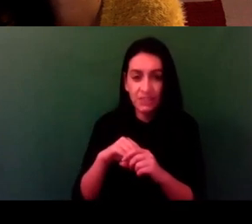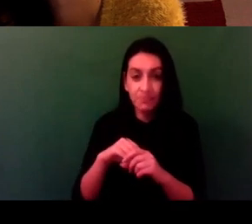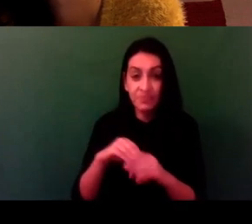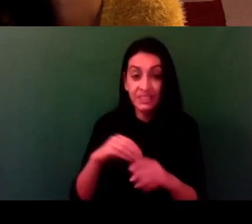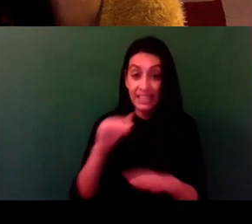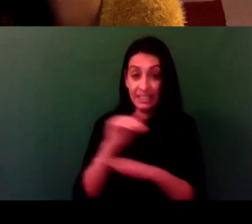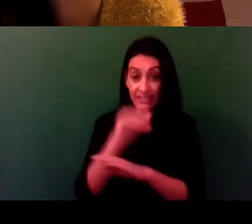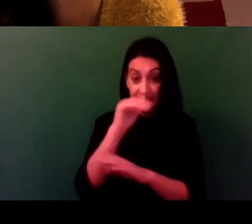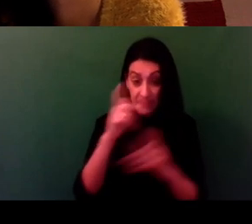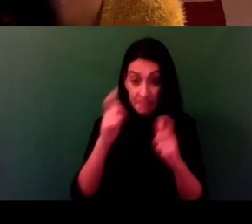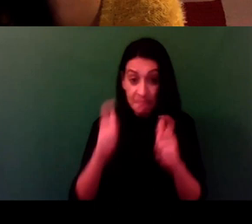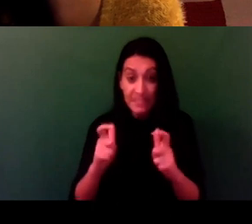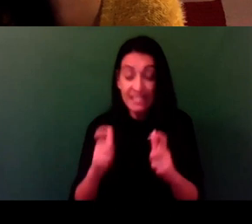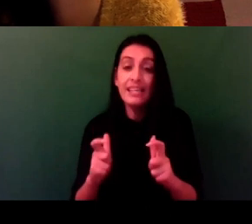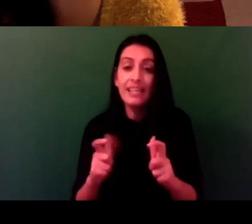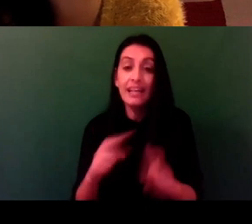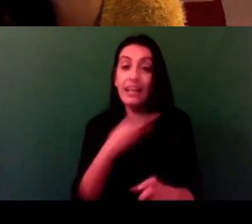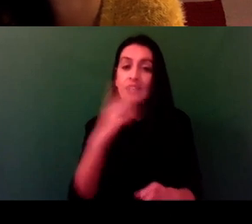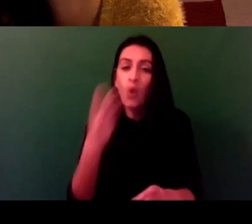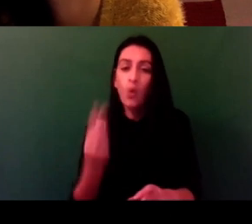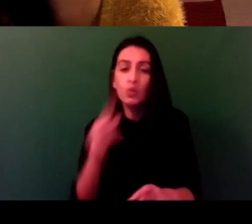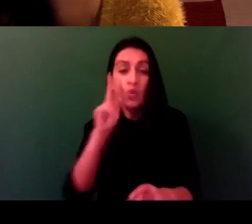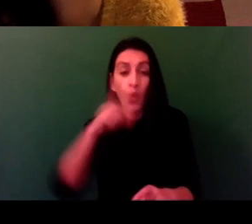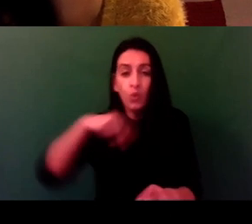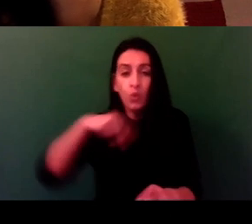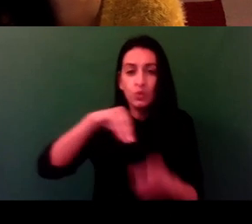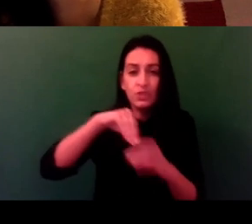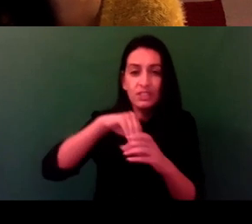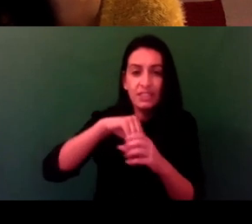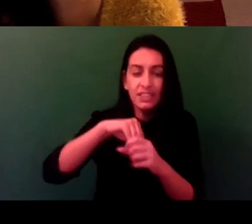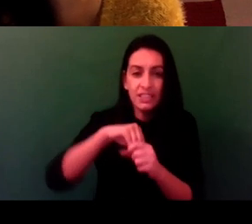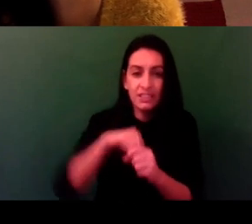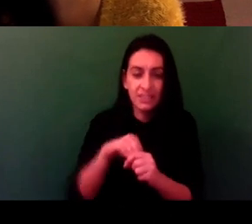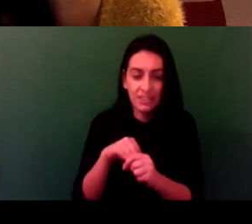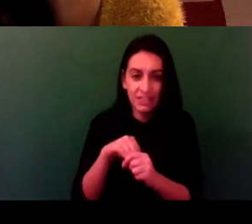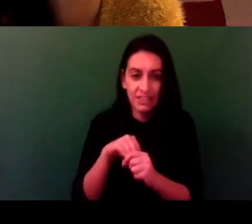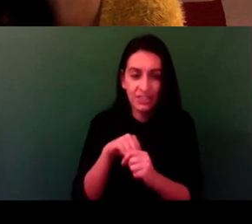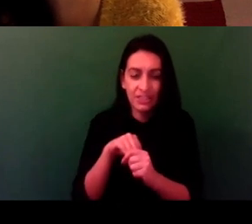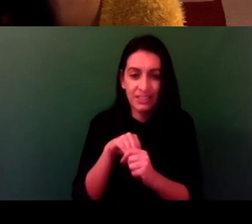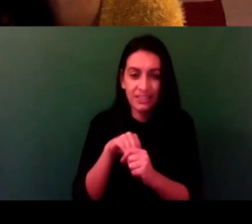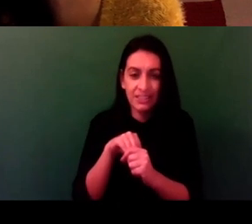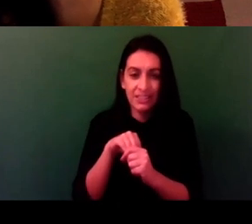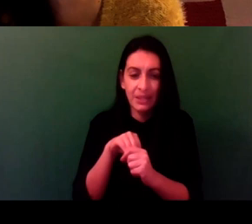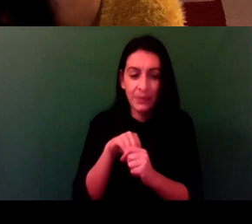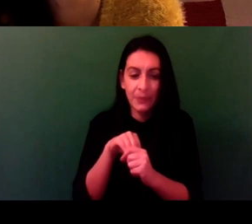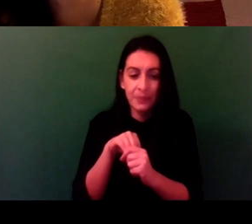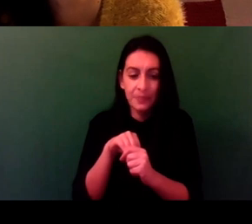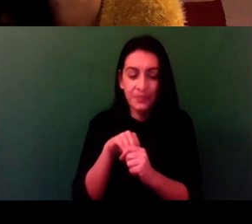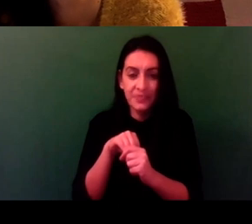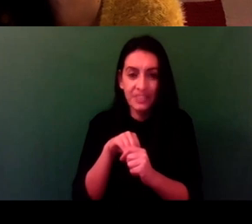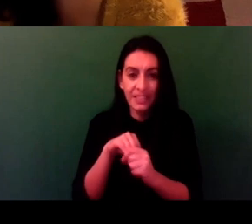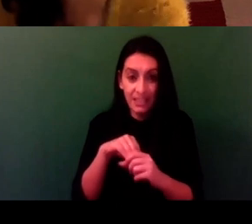birazcık şey yapıyoruz. İşte bu ikisini, yani birazcık bizim o yani o temsil o